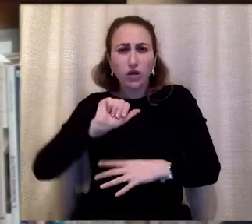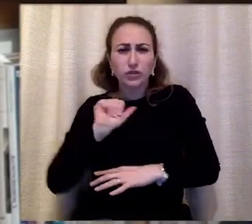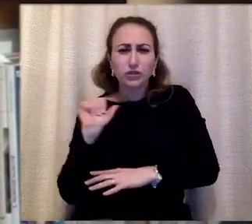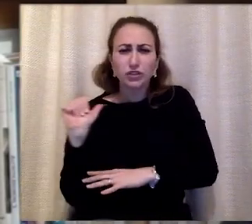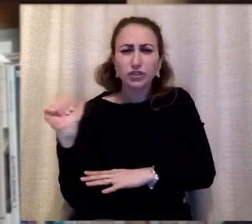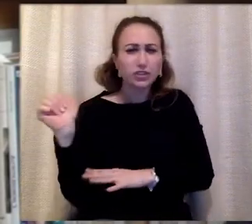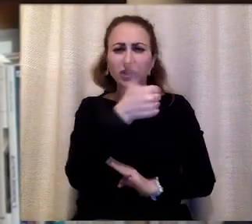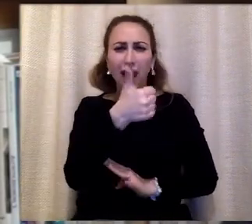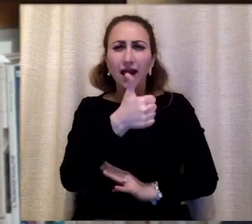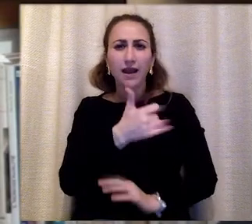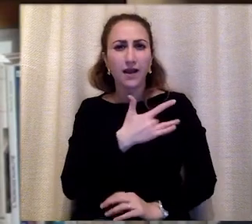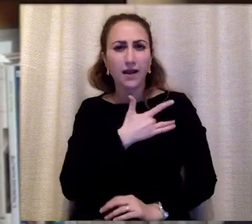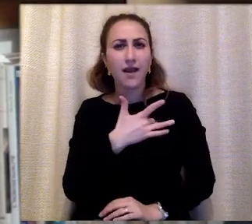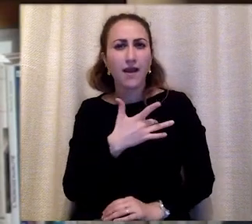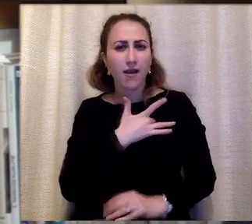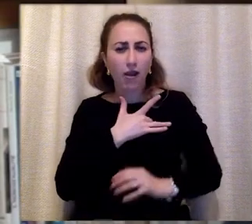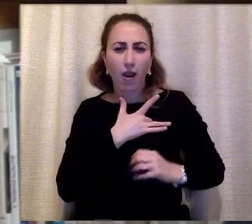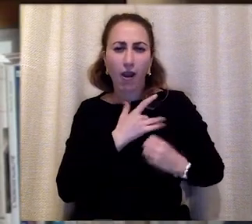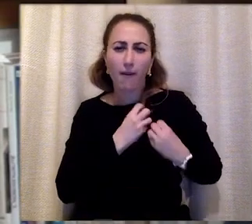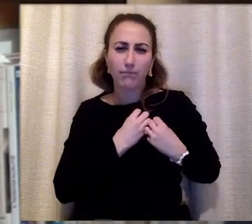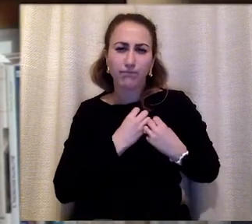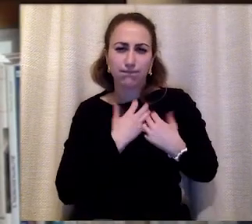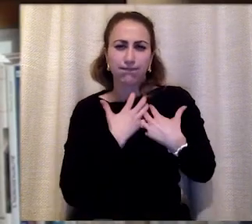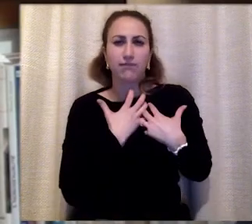lu et qui parle de